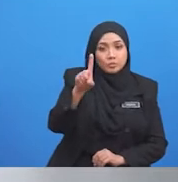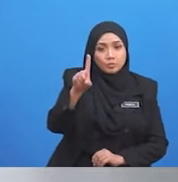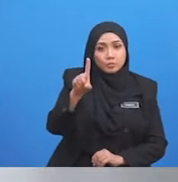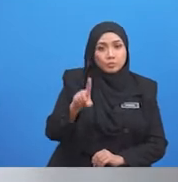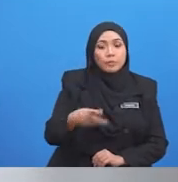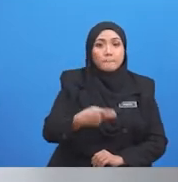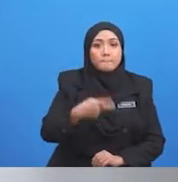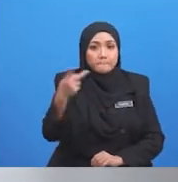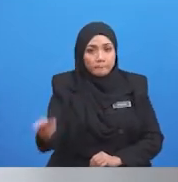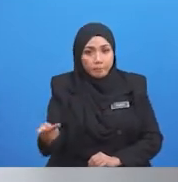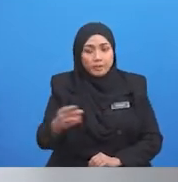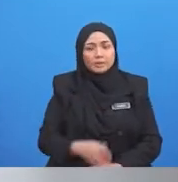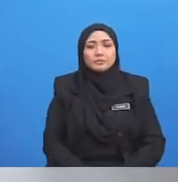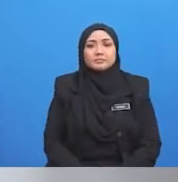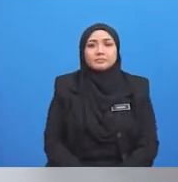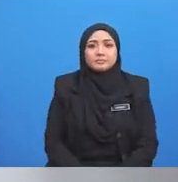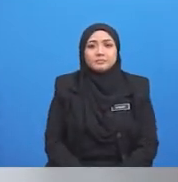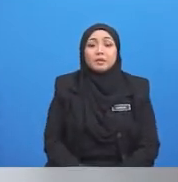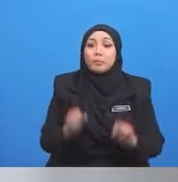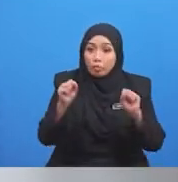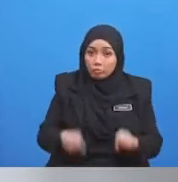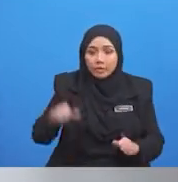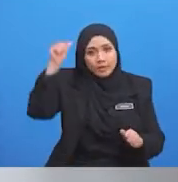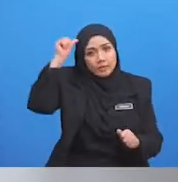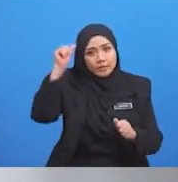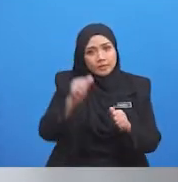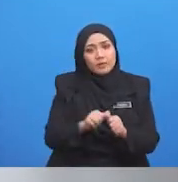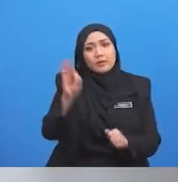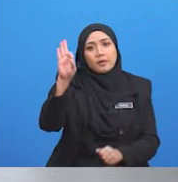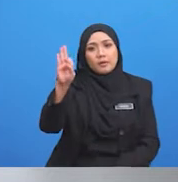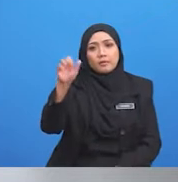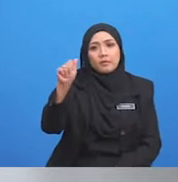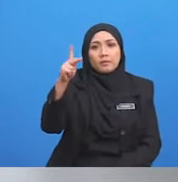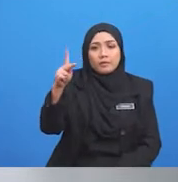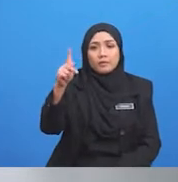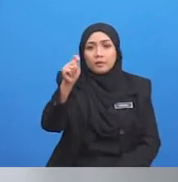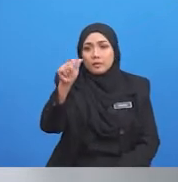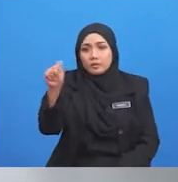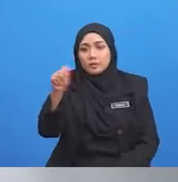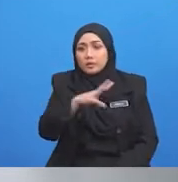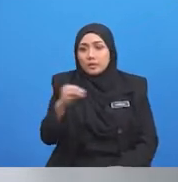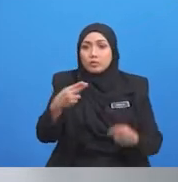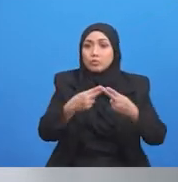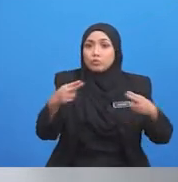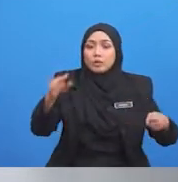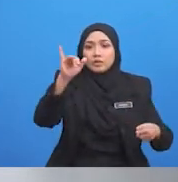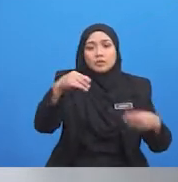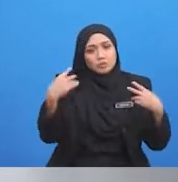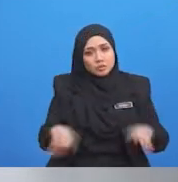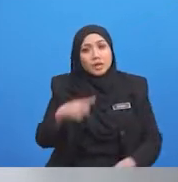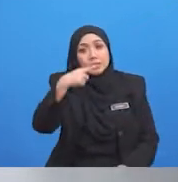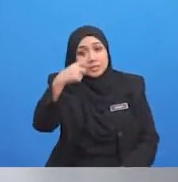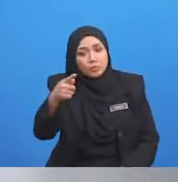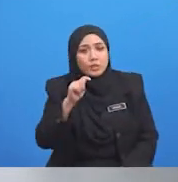boleh ikut dengan baik dan boleh mengingat fakta-fakta dan huraian yang telah pun disebutkan sebentar tadi. Baik,